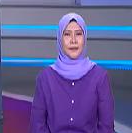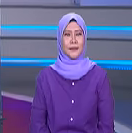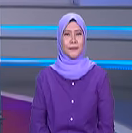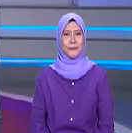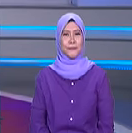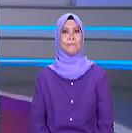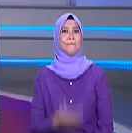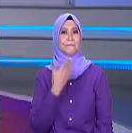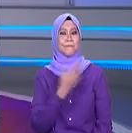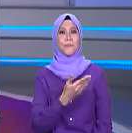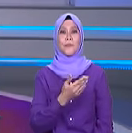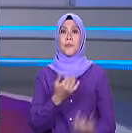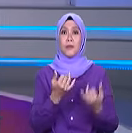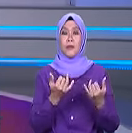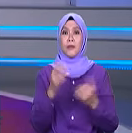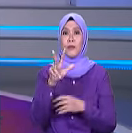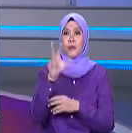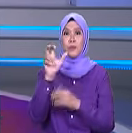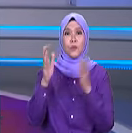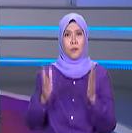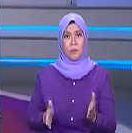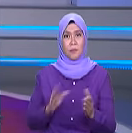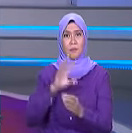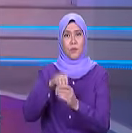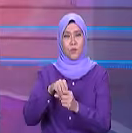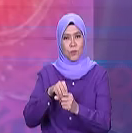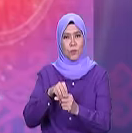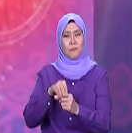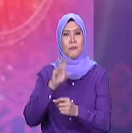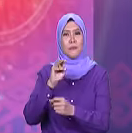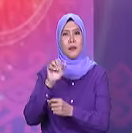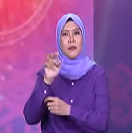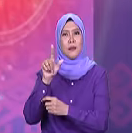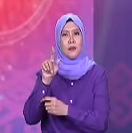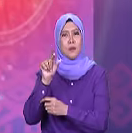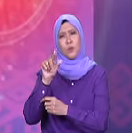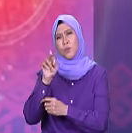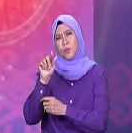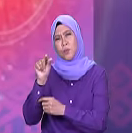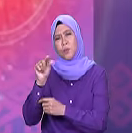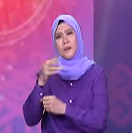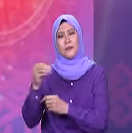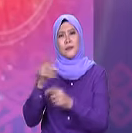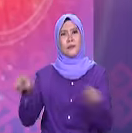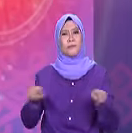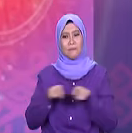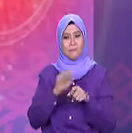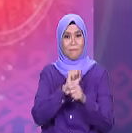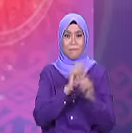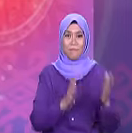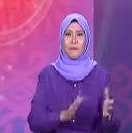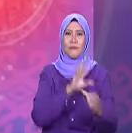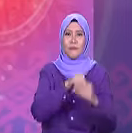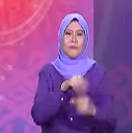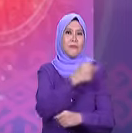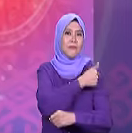Baik Farhanabila, seramai 300 orang termasuk Malim Gunung dan petugas Taman-Taman Sabah TTS menerima